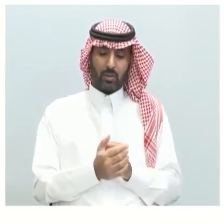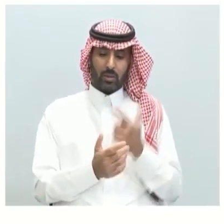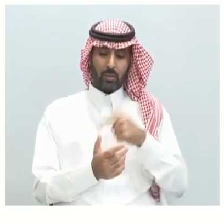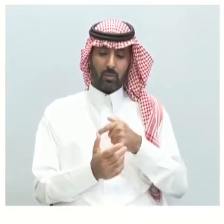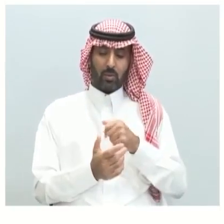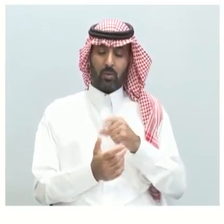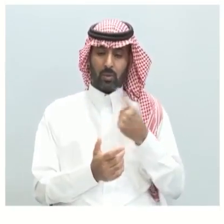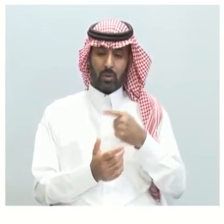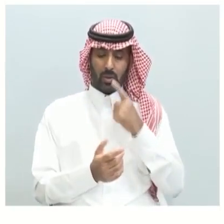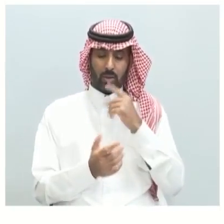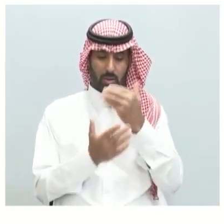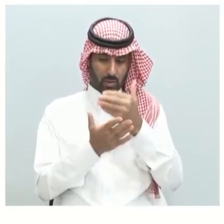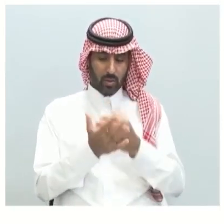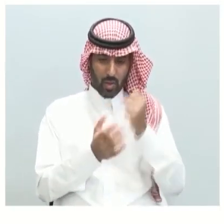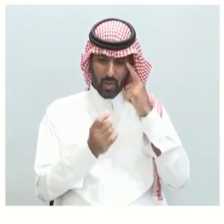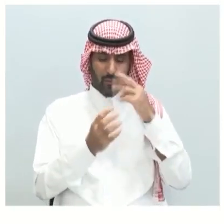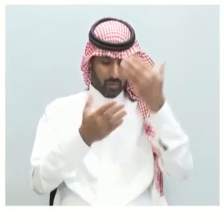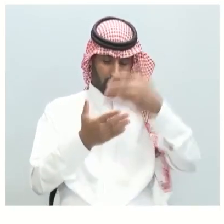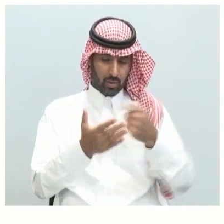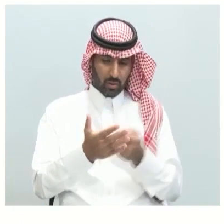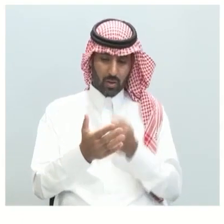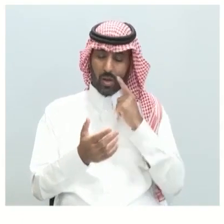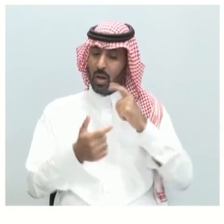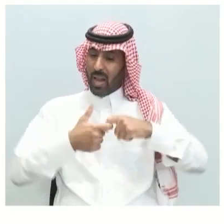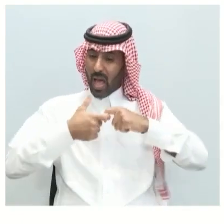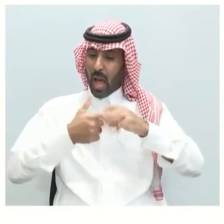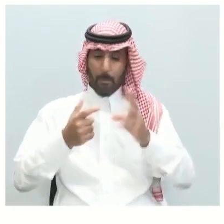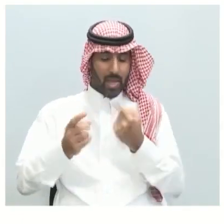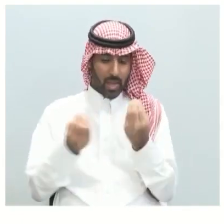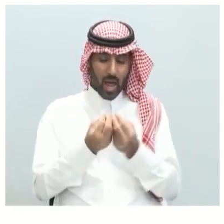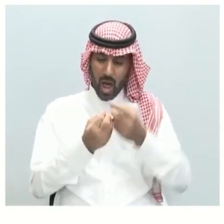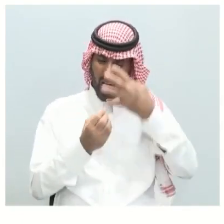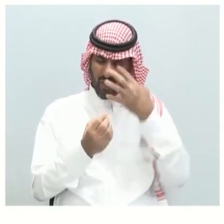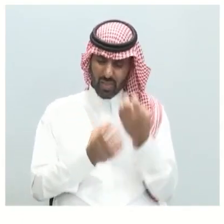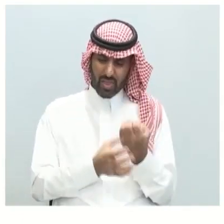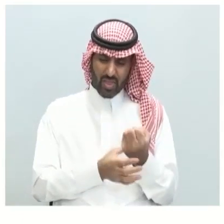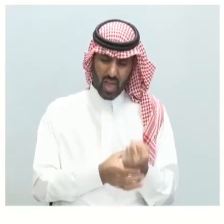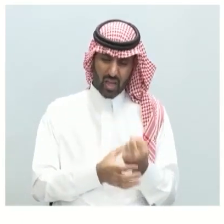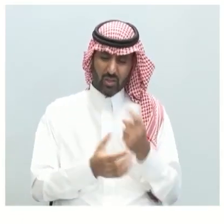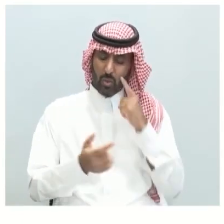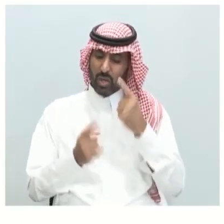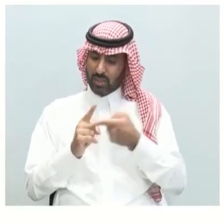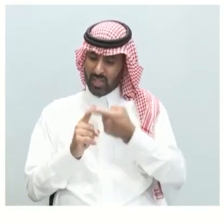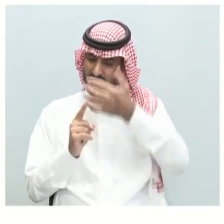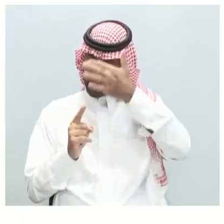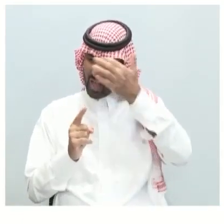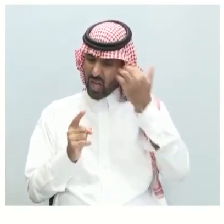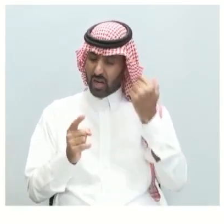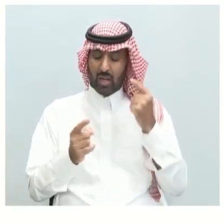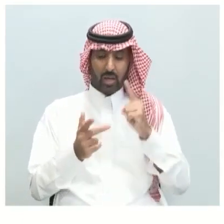تور صمم خريطه مفاهيم توضح فيها العلاقه بين الضغط ودرجه الحراره والحجم في قوانين بول وشار وجايل لوساك هذه